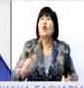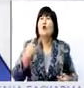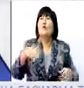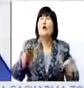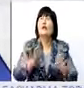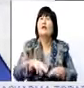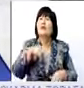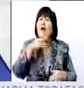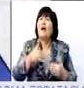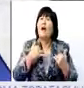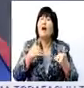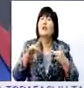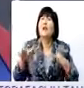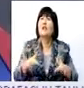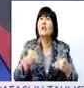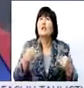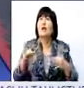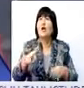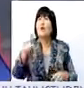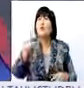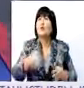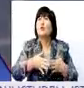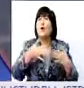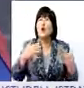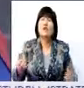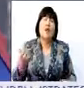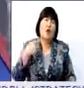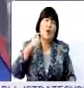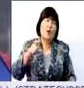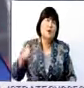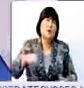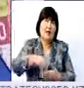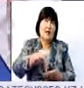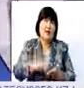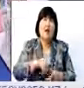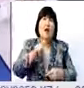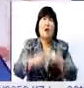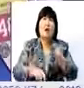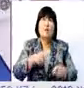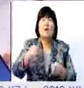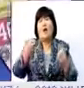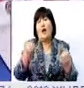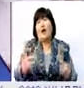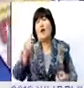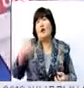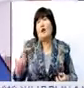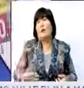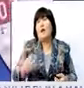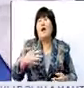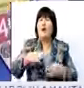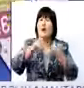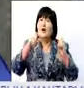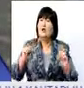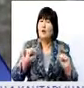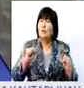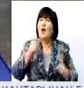жағынан қайырымдылық жасау үндейтін шараға 500-ден астам қызылордалық тіркелді. Марафонға қарапайым тұрғындар, кәсіби